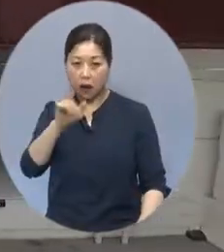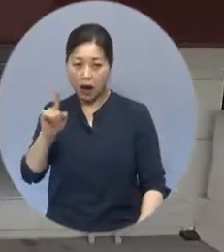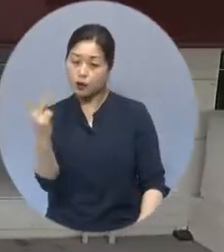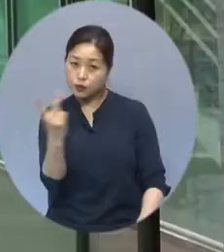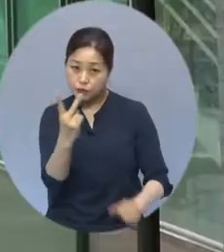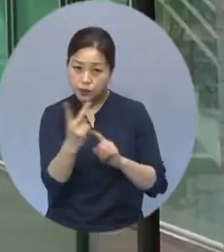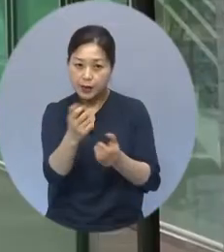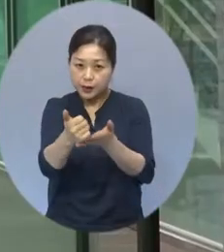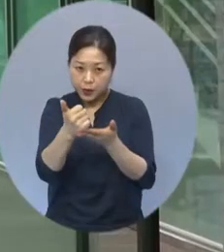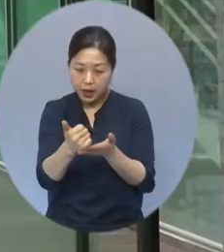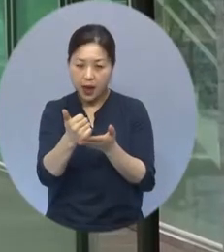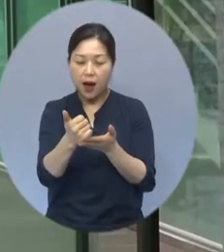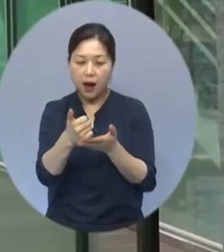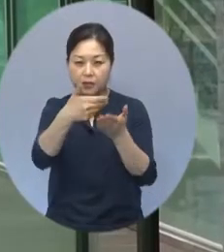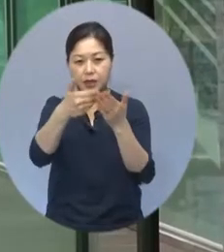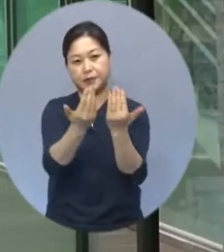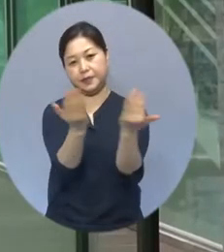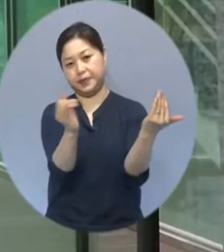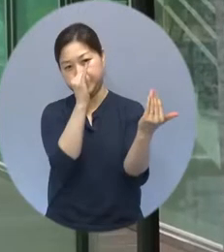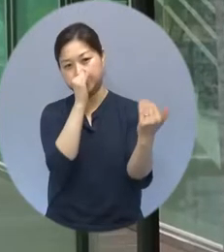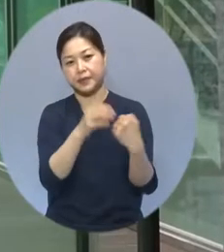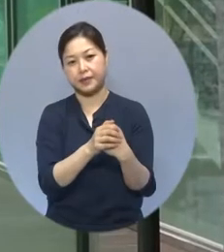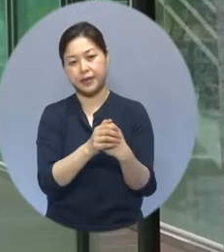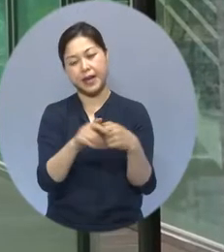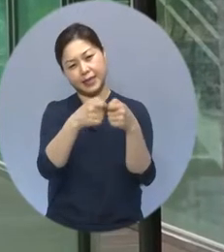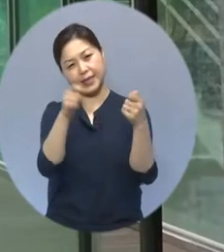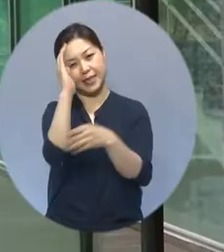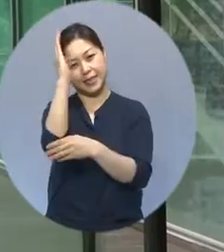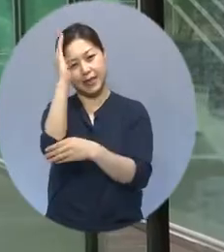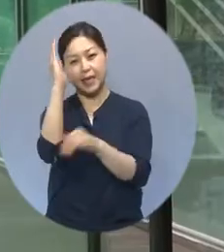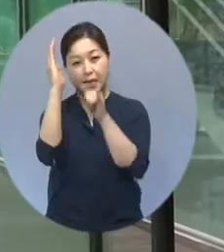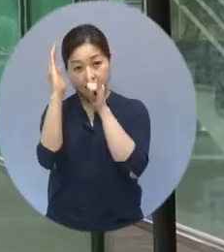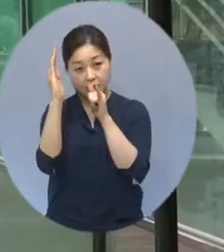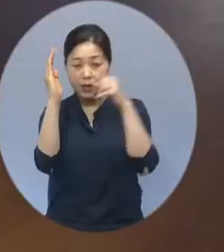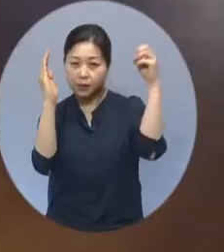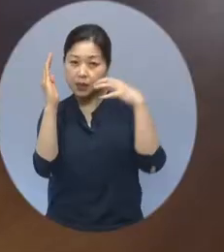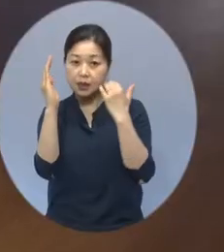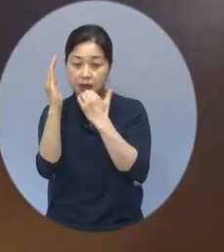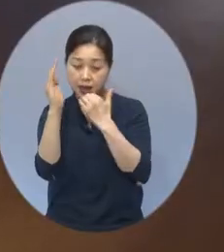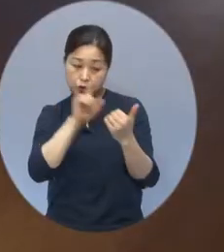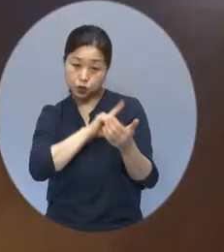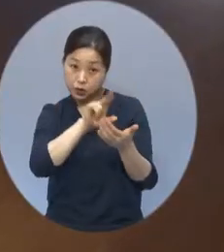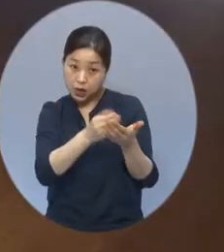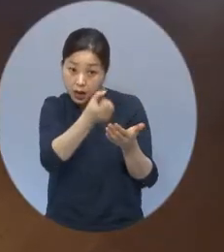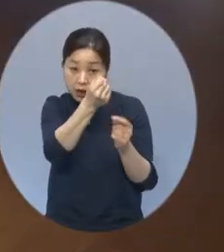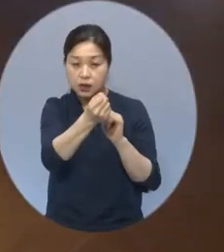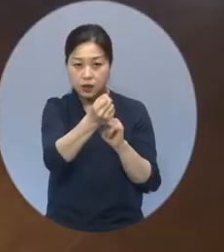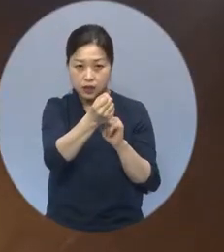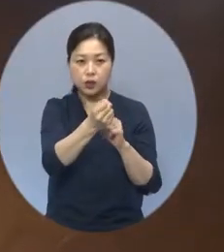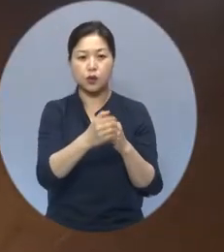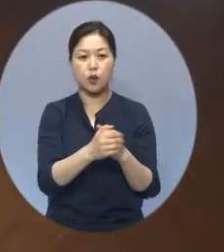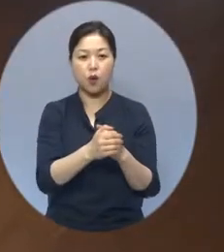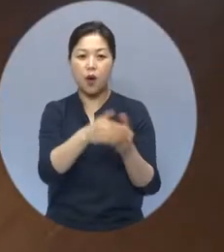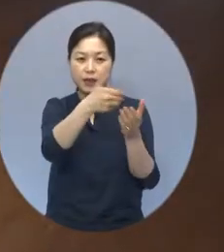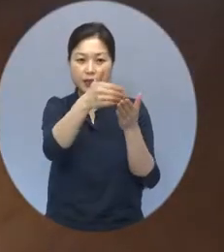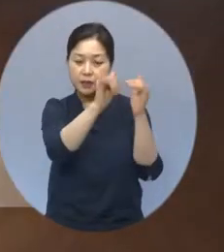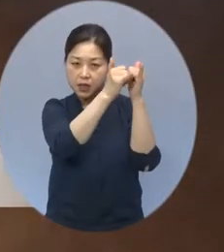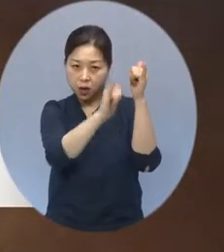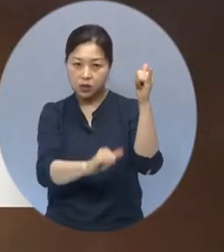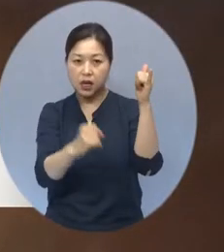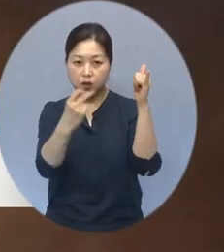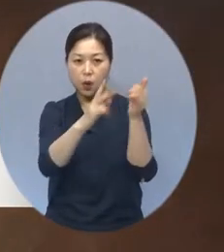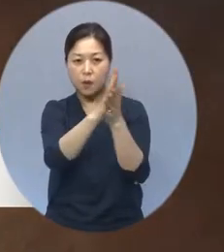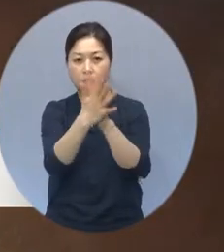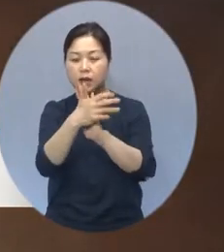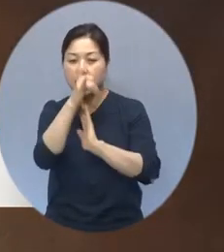있습니다. 긴 이야기를 가진 빛의 색깔을 주제로 한 이번 전시회는 회화의 역사와 더불어